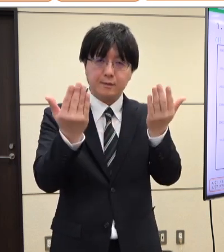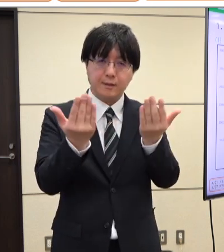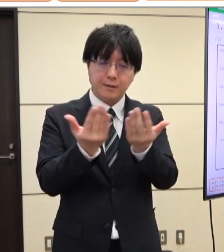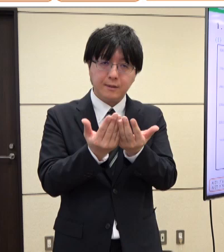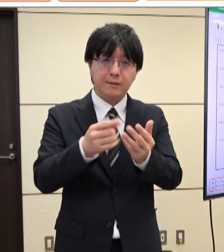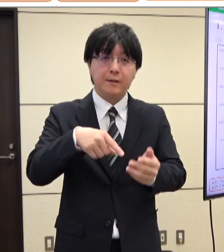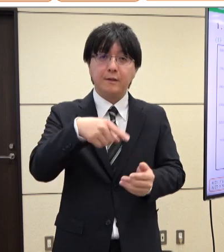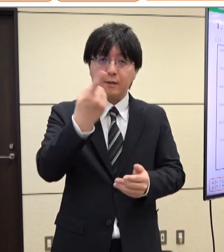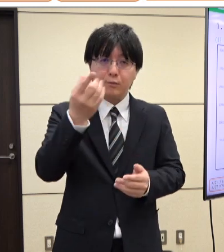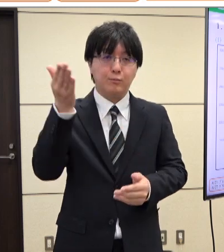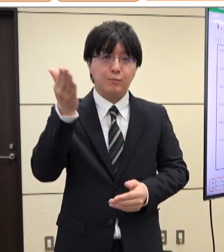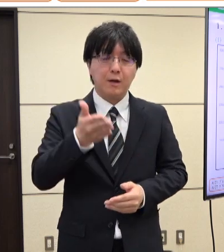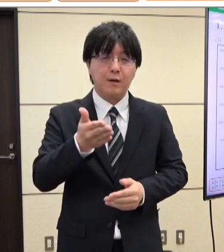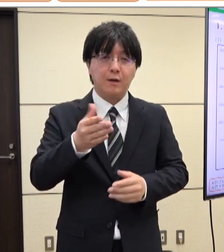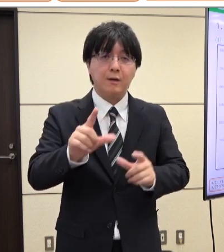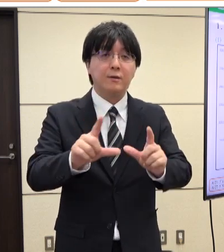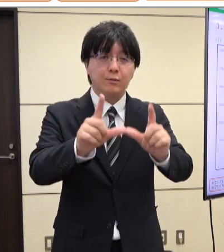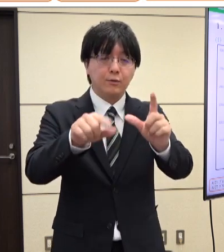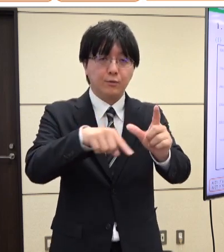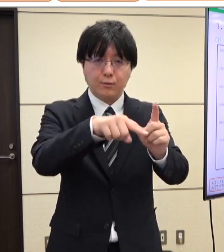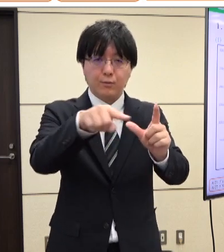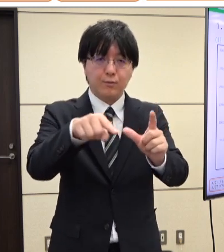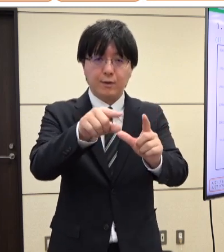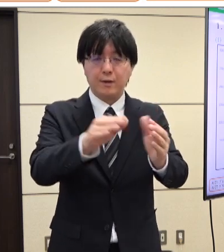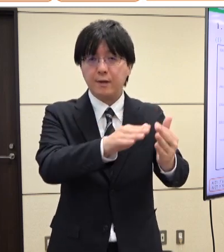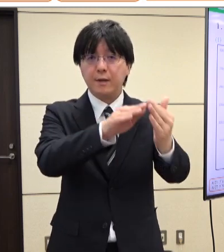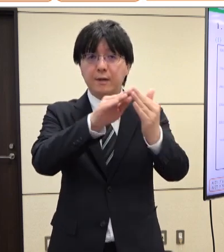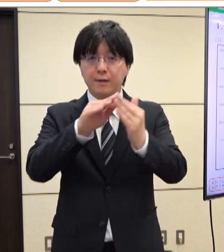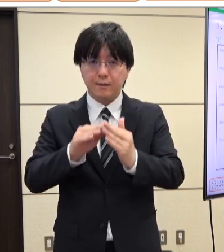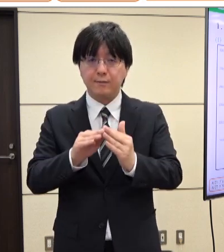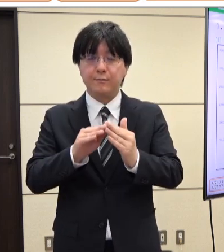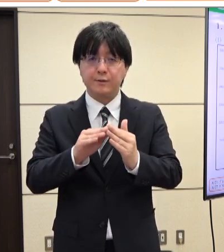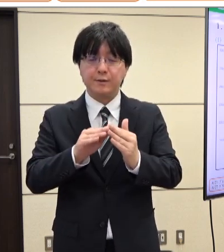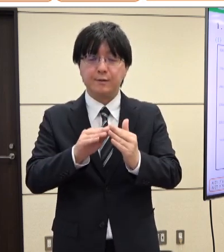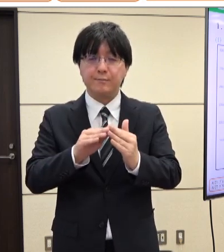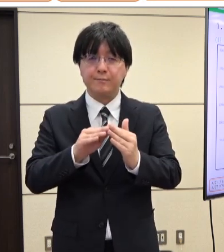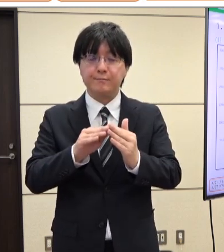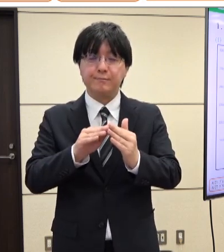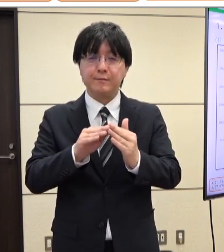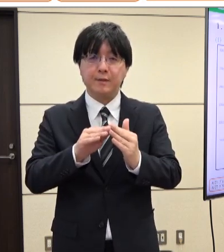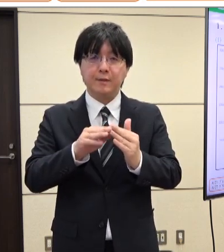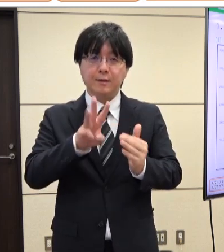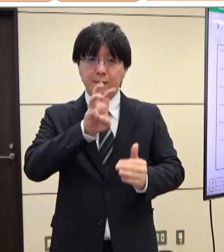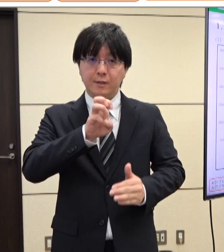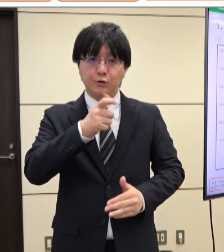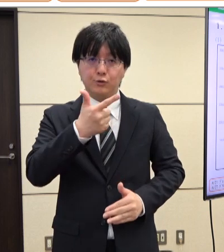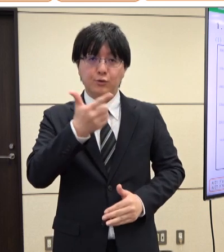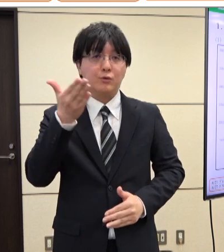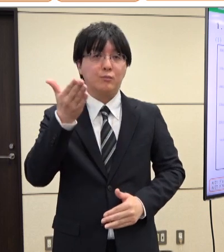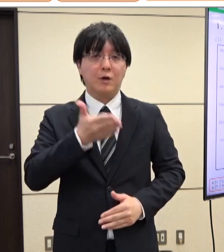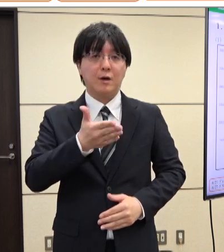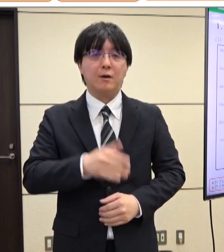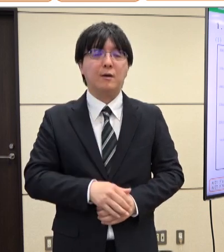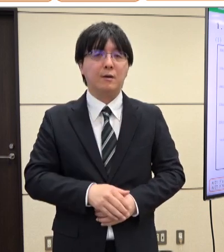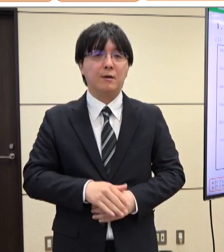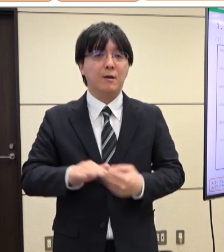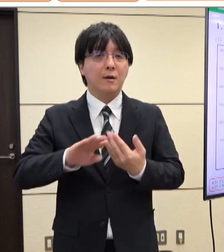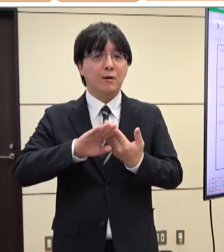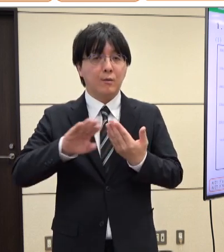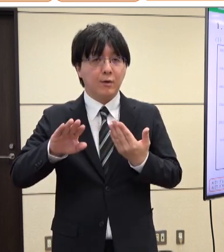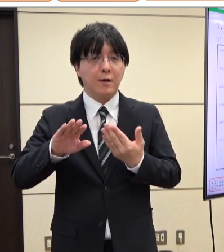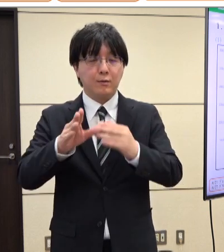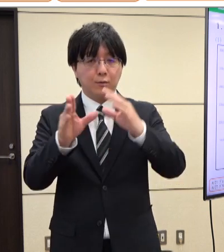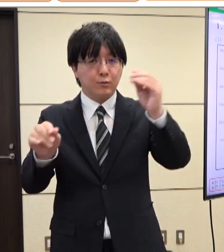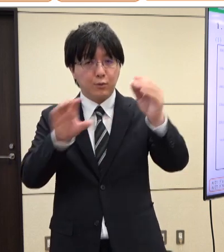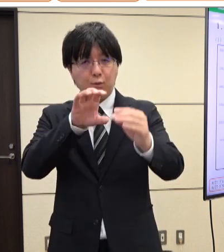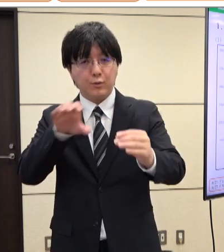あ、まあ100とすると首都圏の方から東京圏も含めて約、36% で、それ以外の都道府県